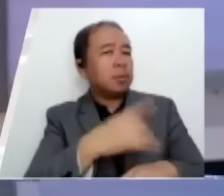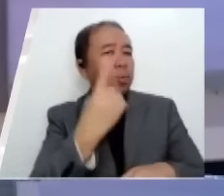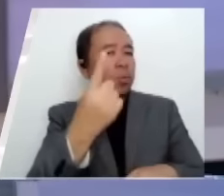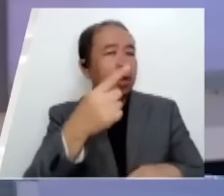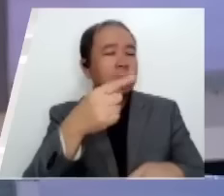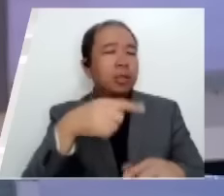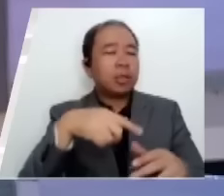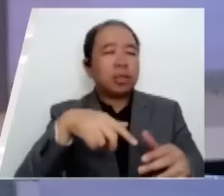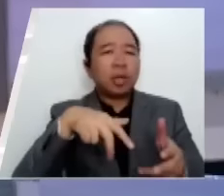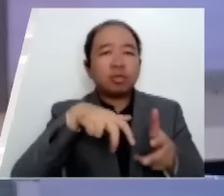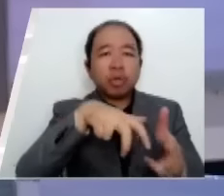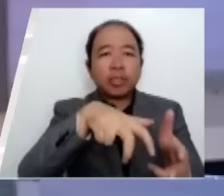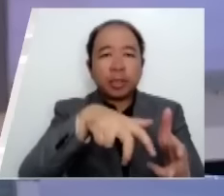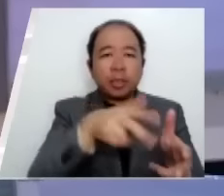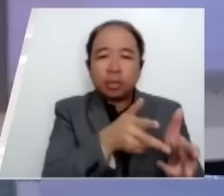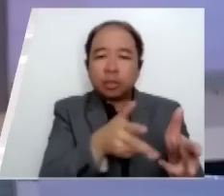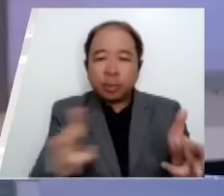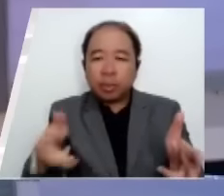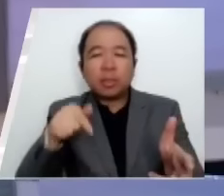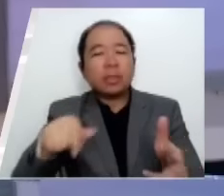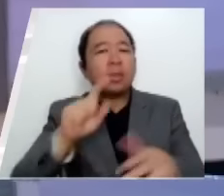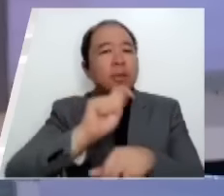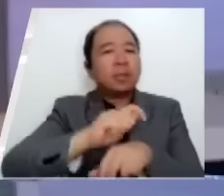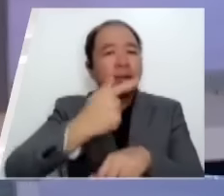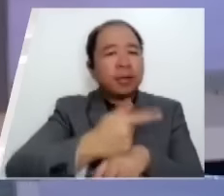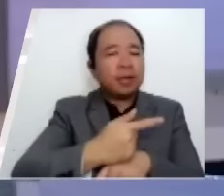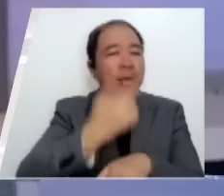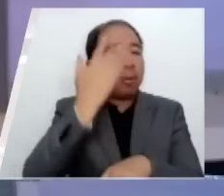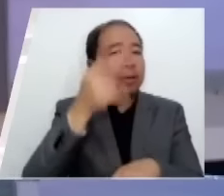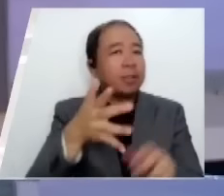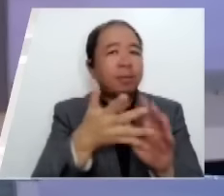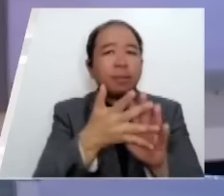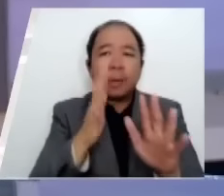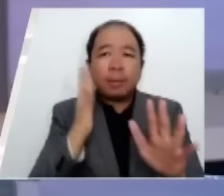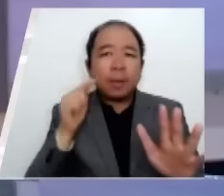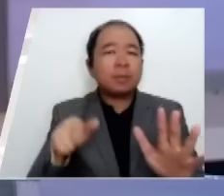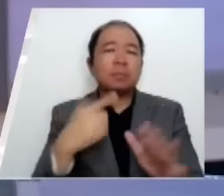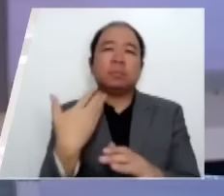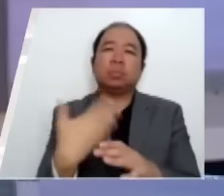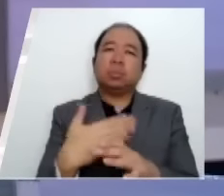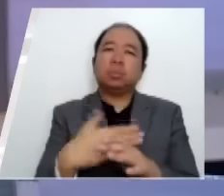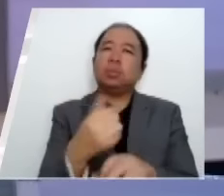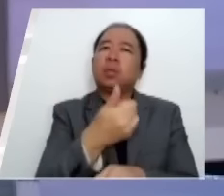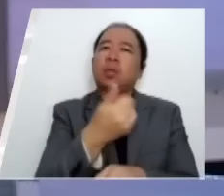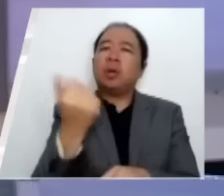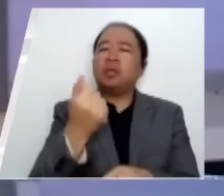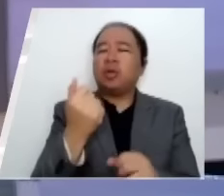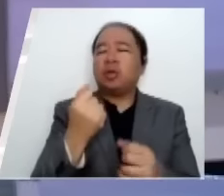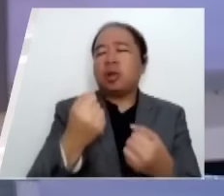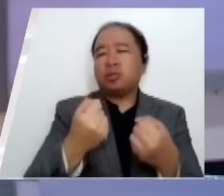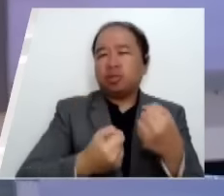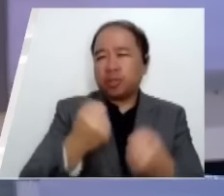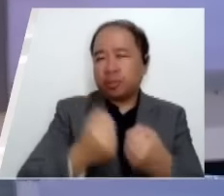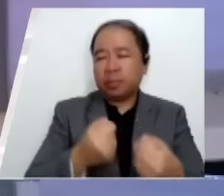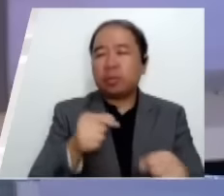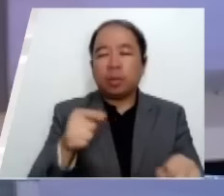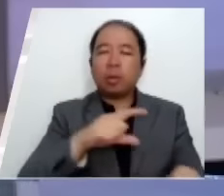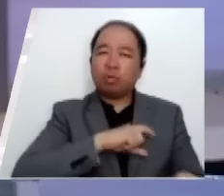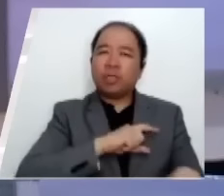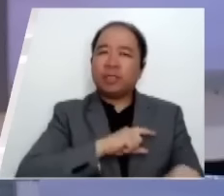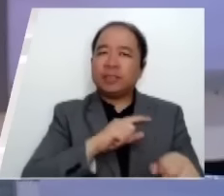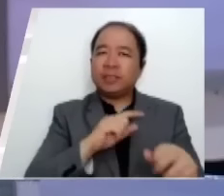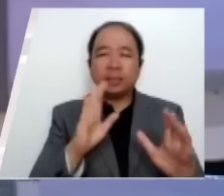Taguig dahil sa pilang abala umano sa ibang sasakyan. Pumagitna na ang mga pulis para maayos ang komosyon. Nakatutok